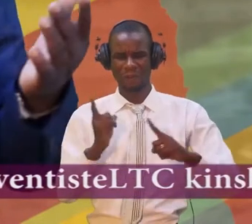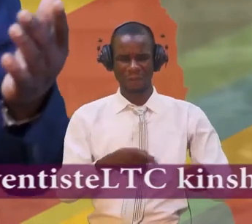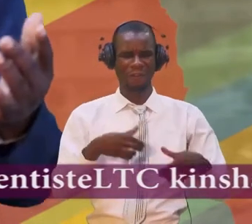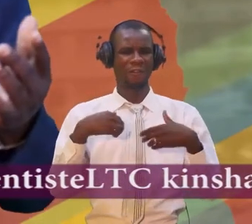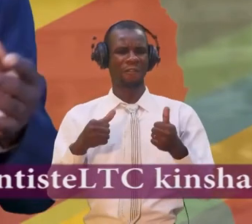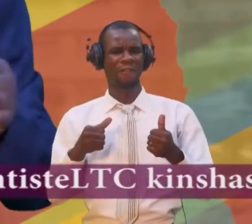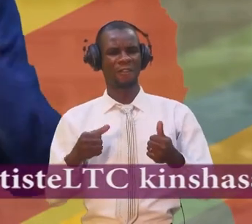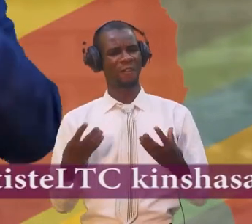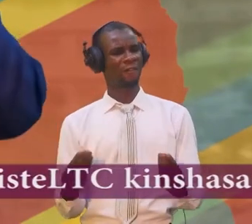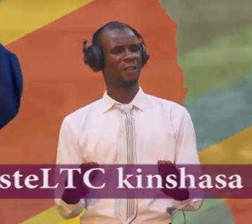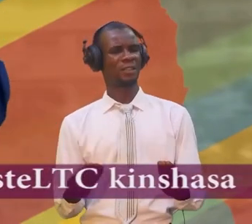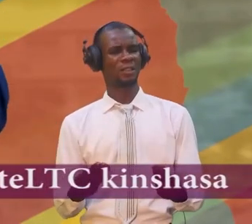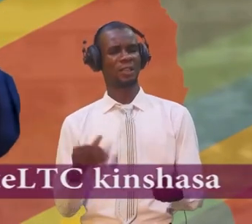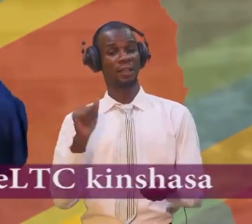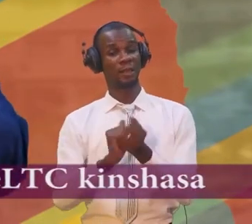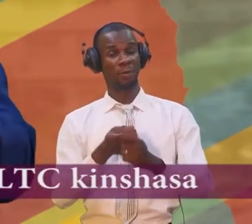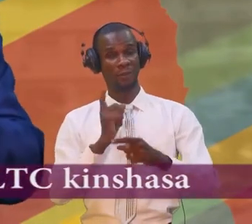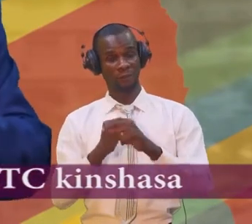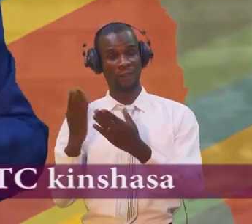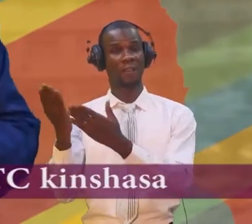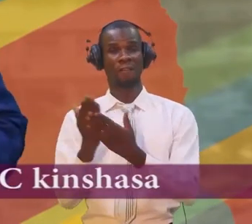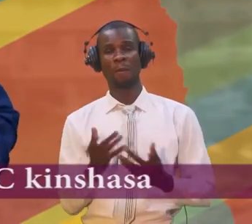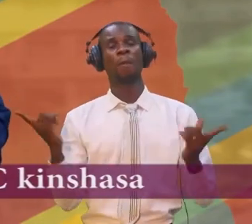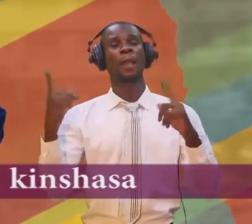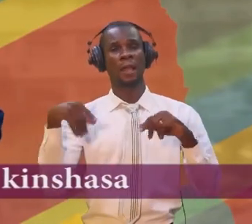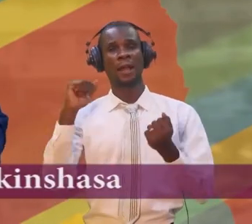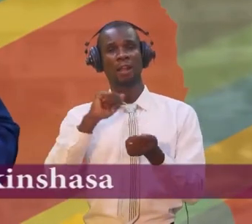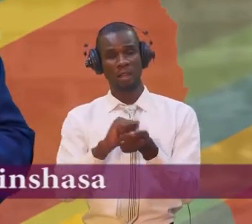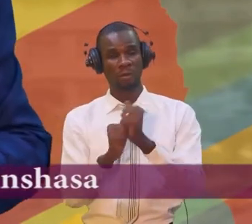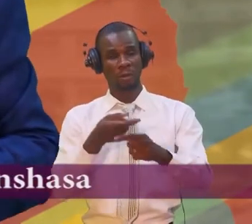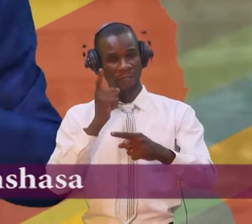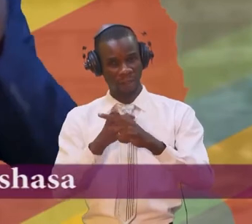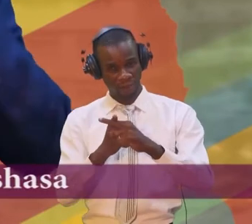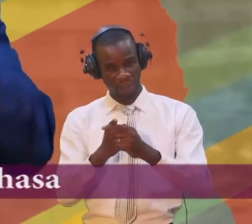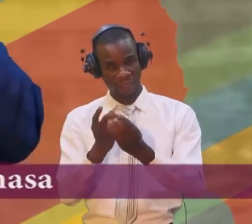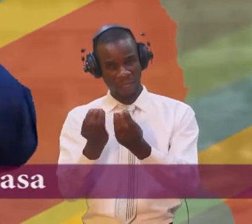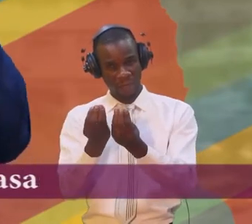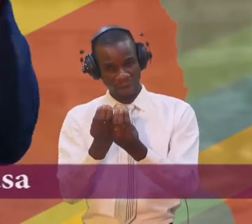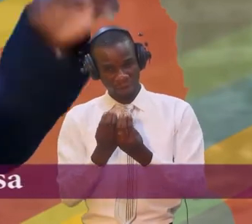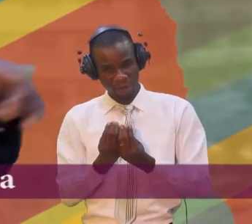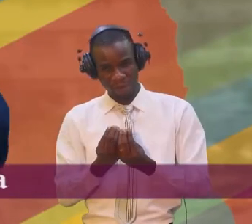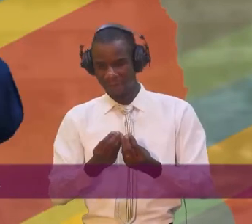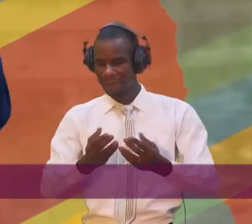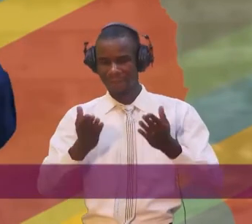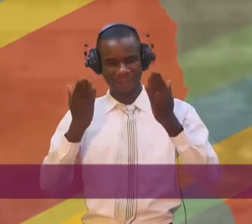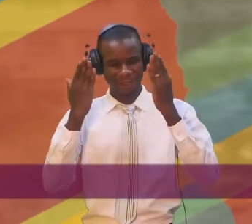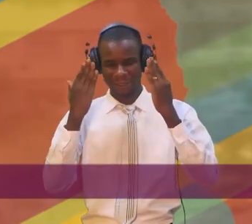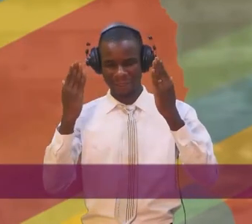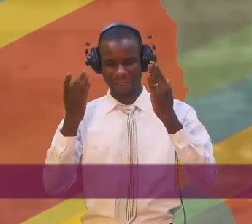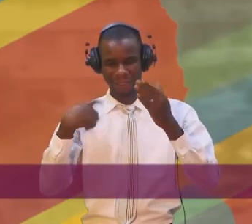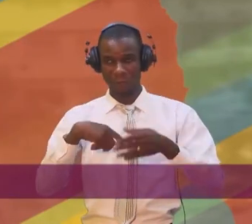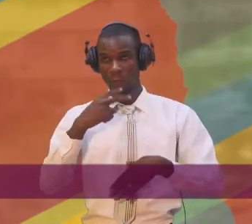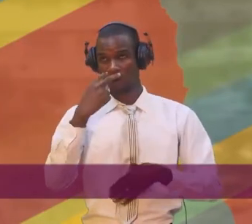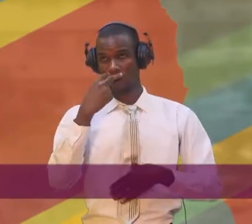Mungu anatuambia kwamba maisha si rahisi. Lakini tuelewe kwamba tukiwa na shida na matatizo, baba